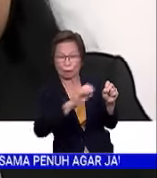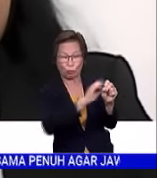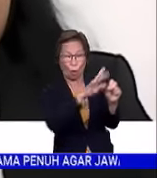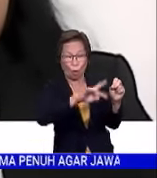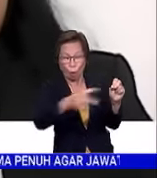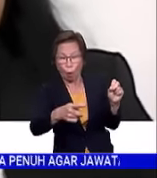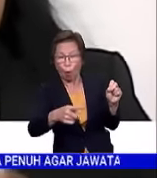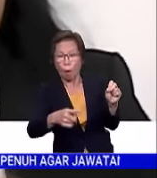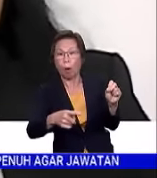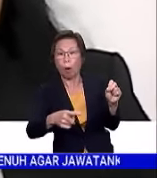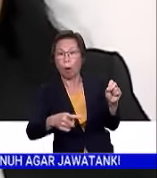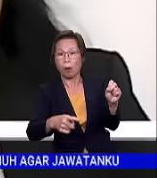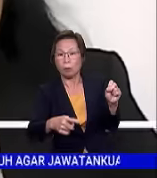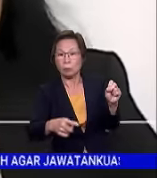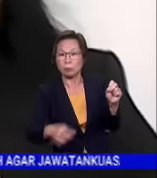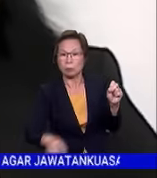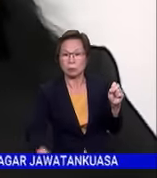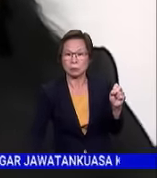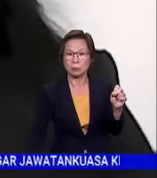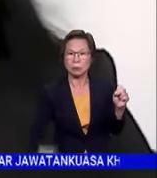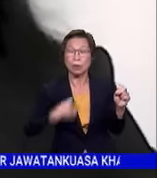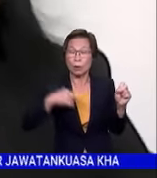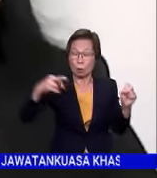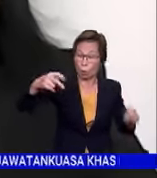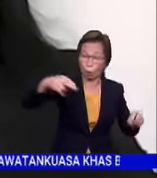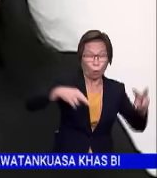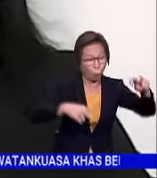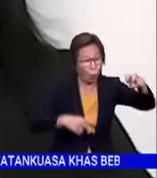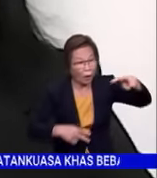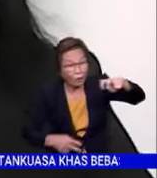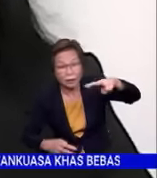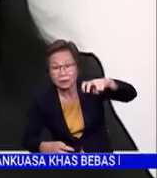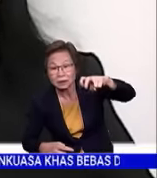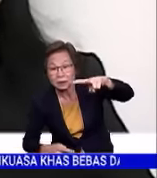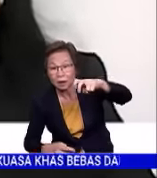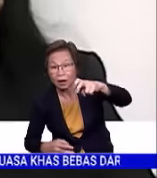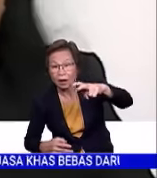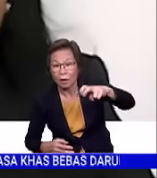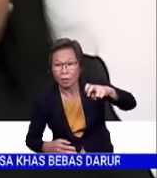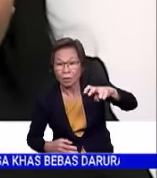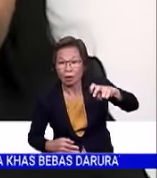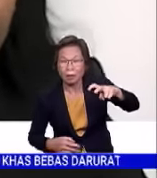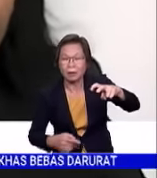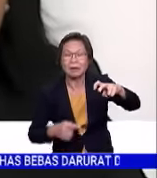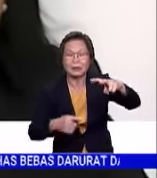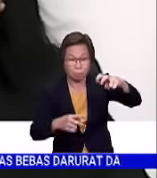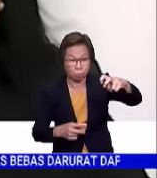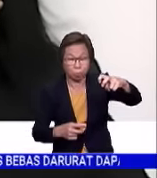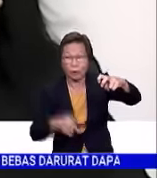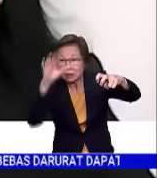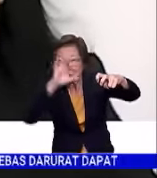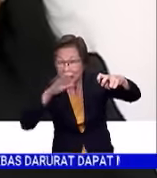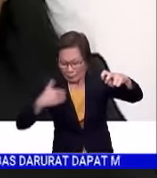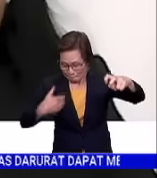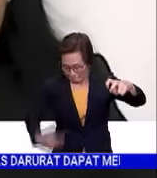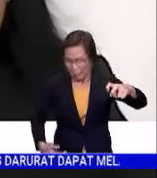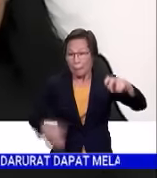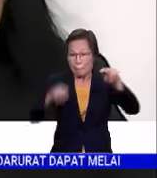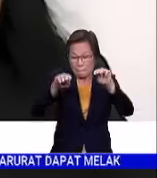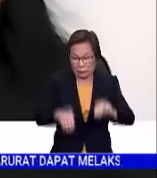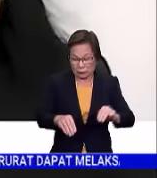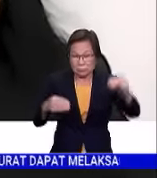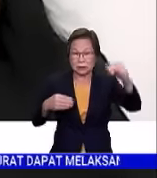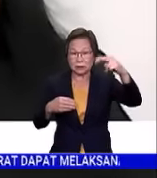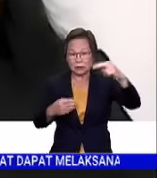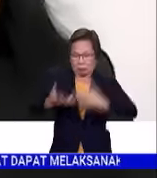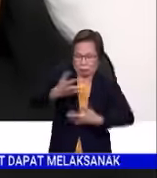mengukuhkan interaksi virus tersebut dengan host iaitu manusia. Jadi semakin kuat